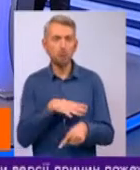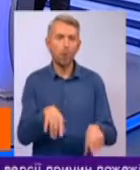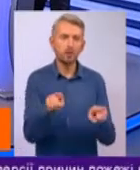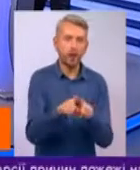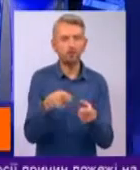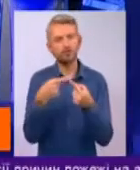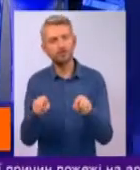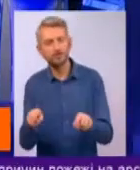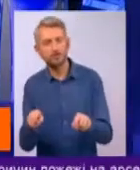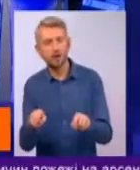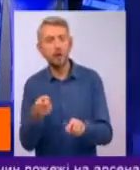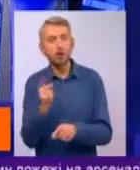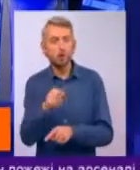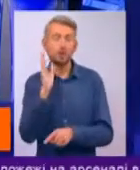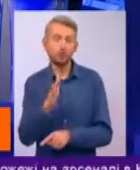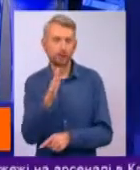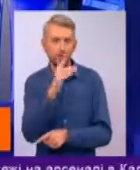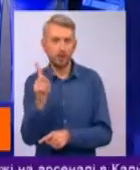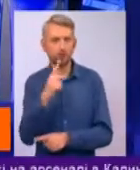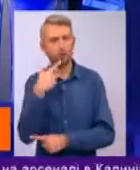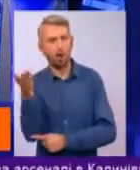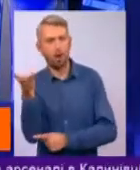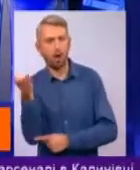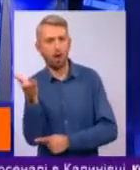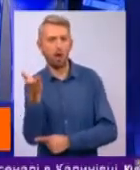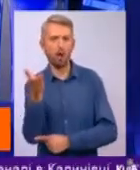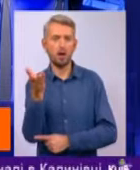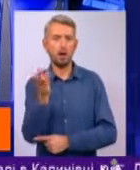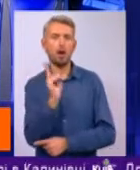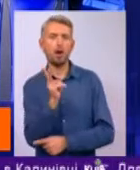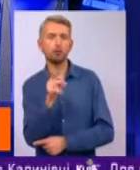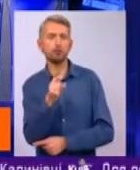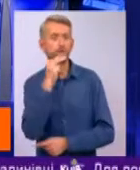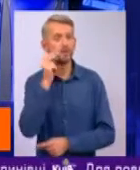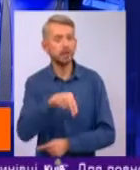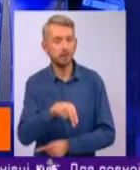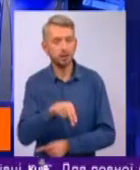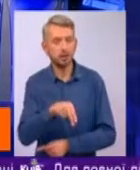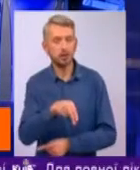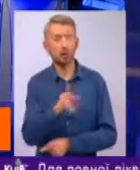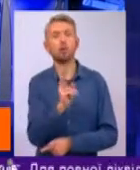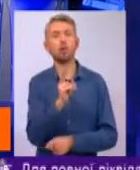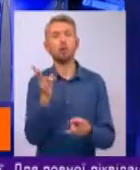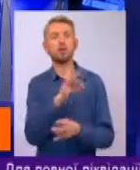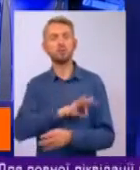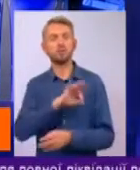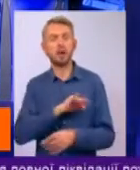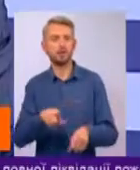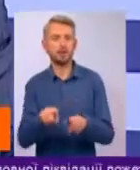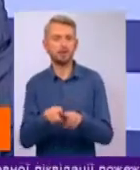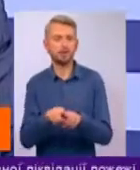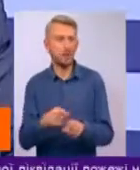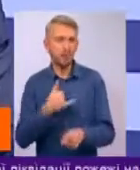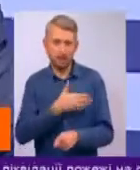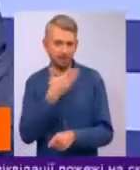так, тоді вже буде час для того, щоб казати, а хто дійсно в цій ієрархії винний, до кого треба приміняти такі. Ну, у нас